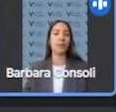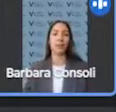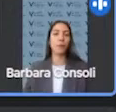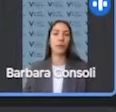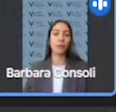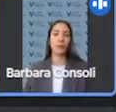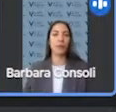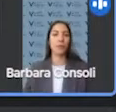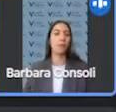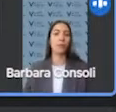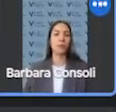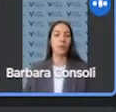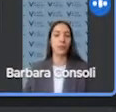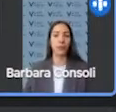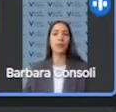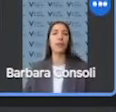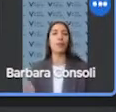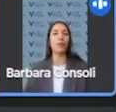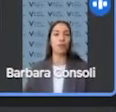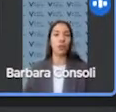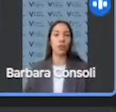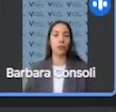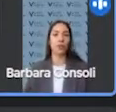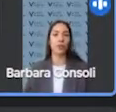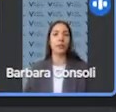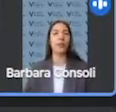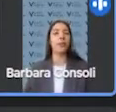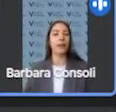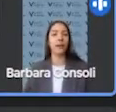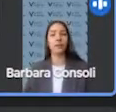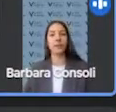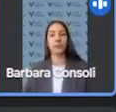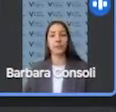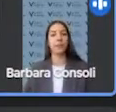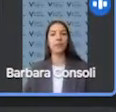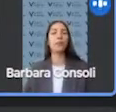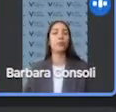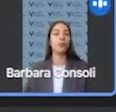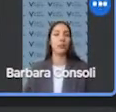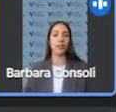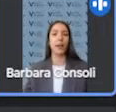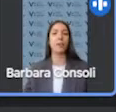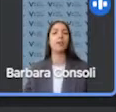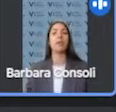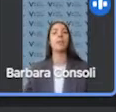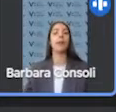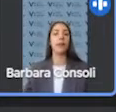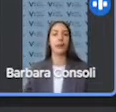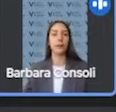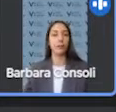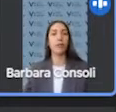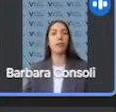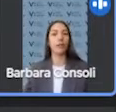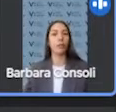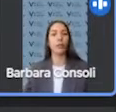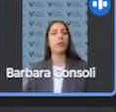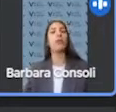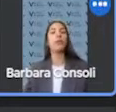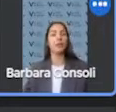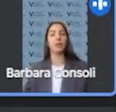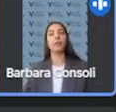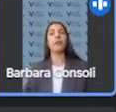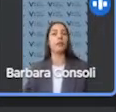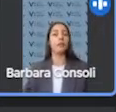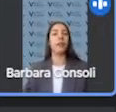diciamo, abbastanza complesso, sarebbe impossibile riuscire a sostenere tutti gli esami e magari anche ottenere dei